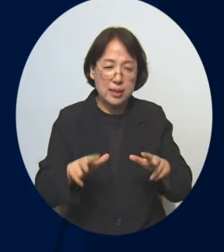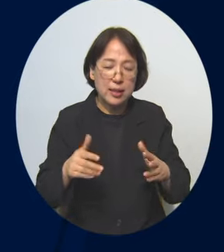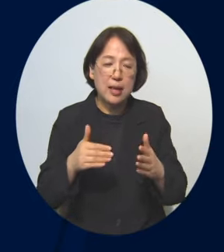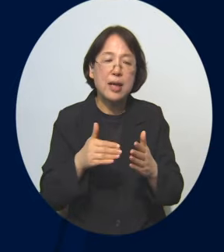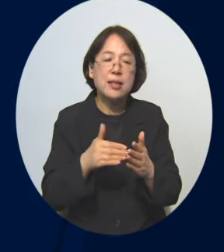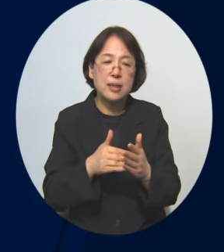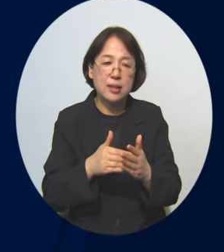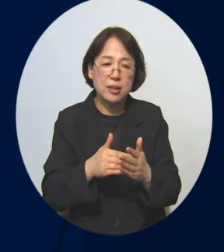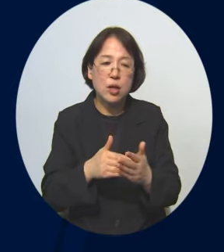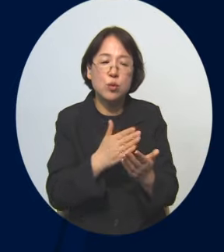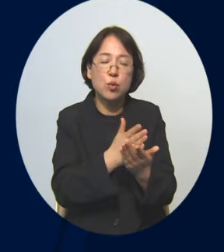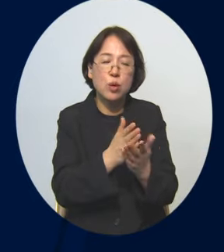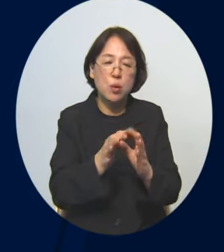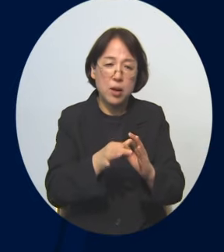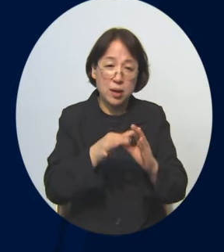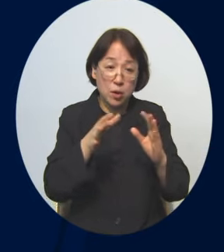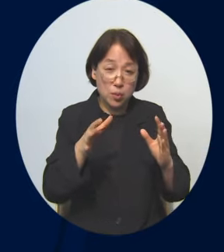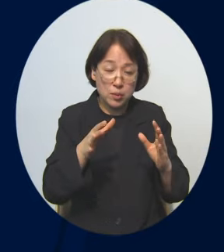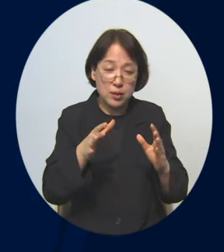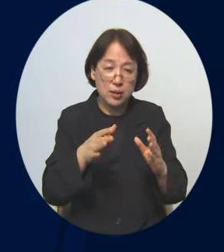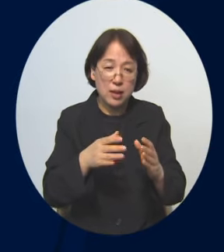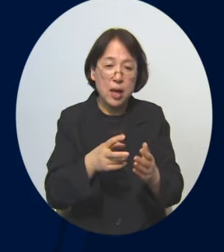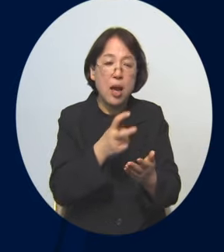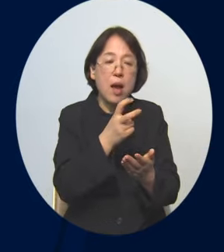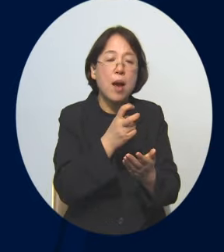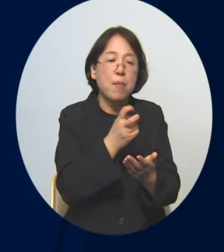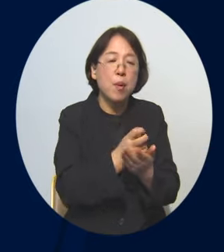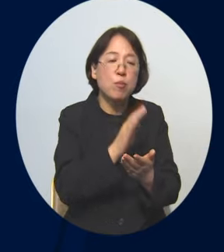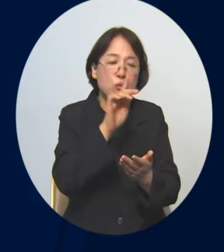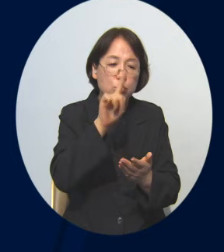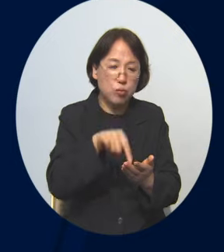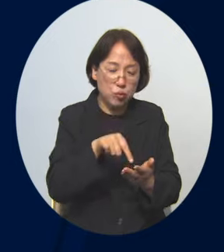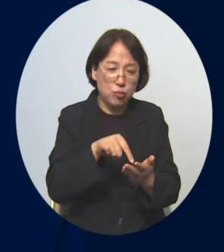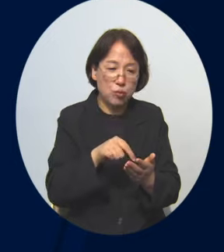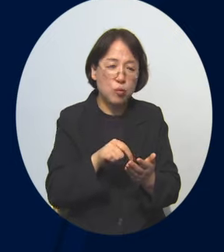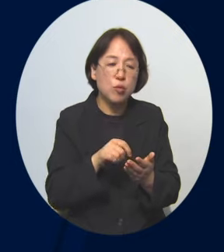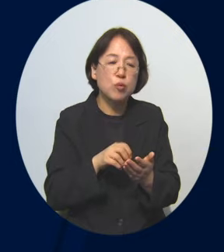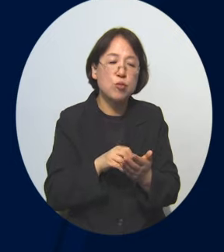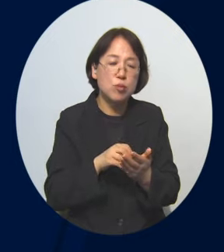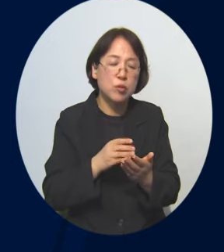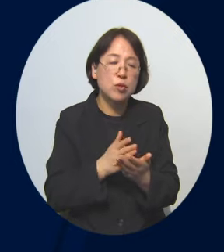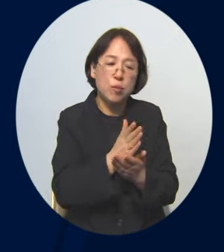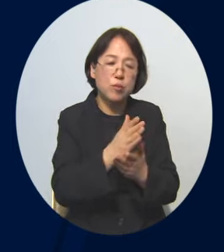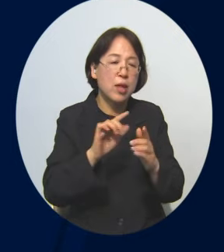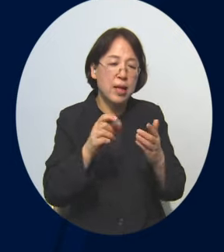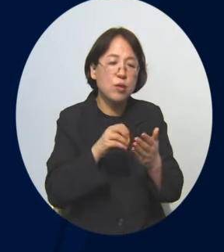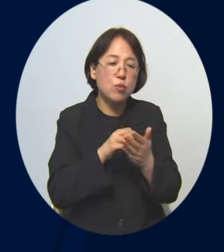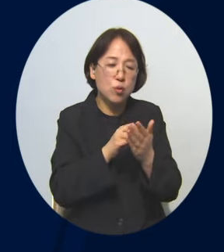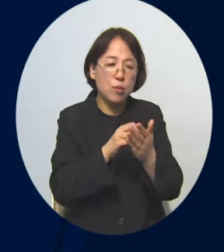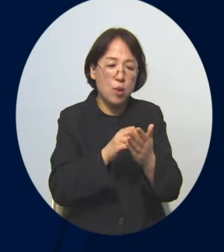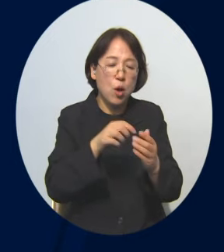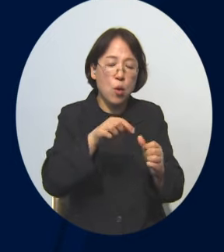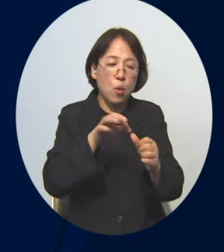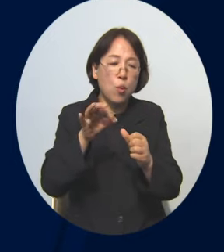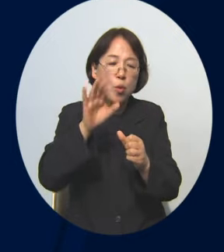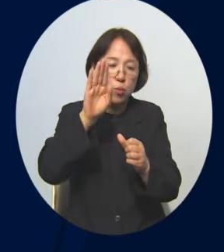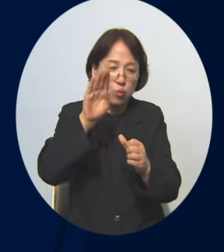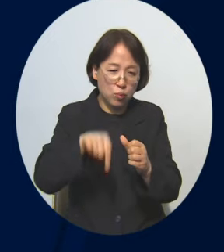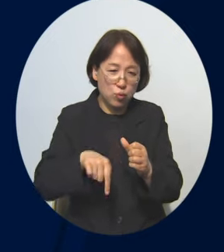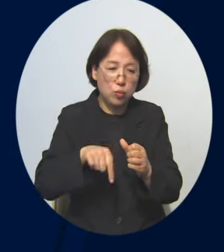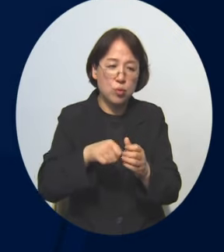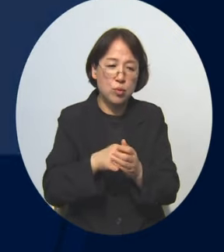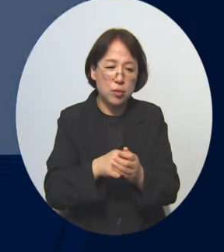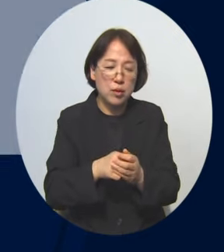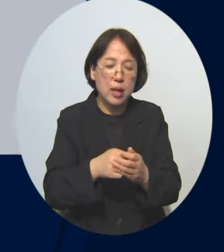상관없이 수요에 따라 계절 근로는 법무부, 비전문 취업은 고용부, 선원 취업은 해수부가 수급 전망을